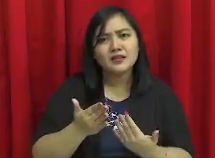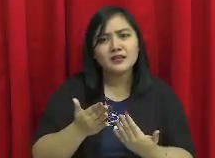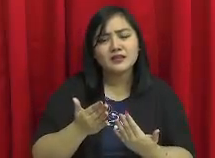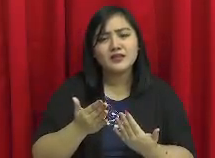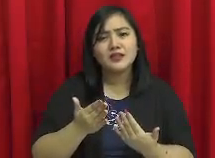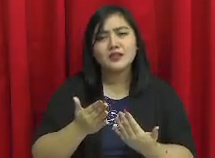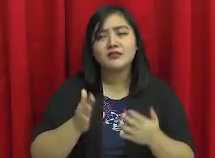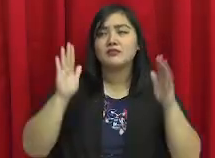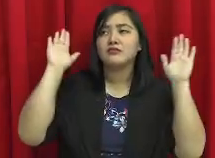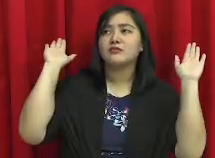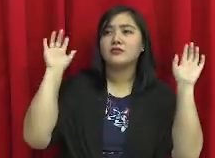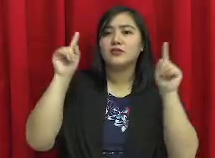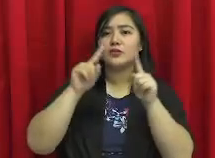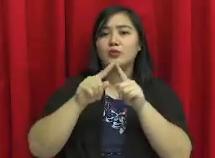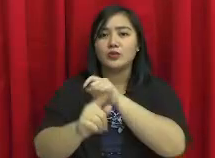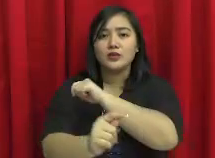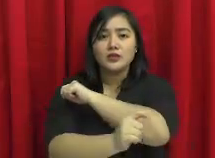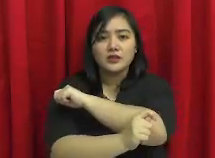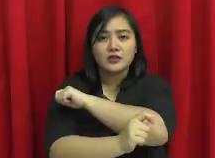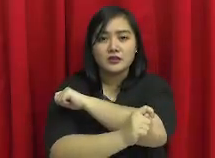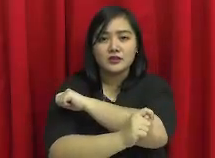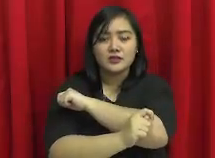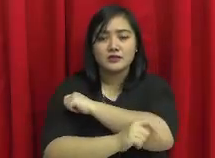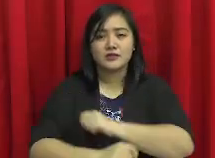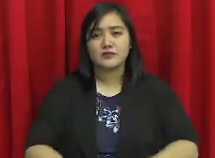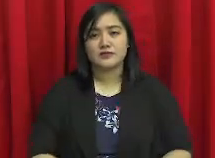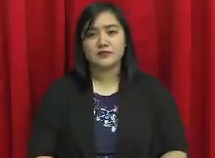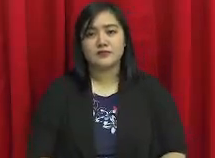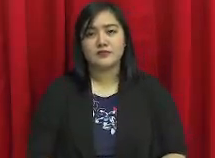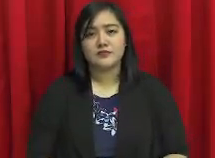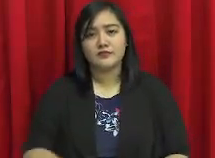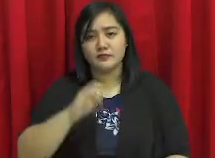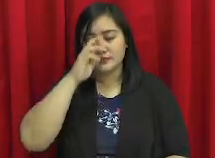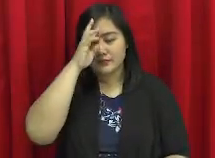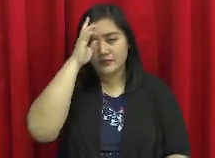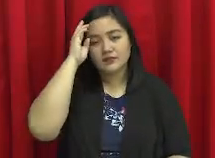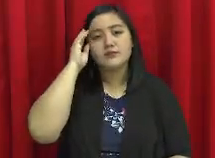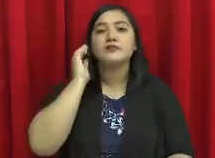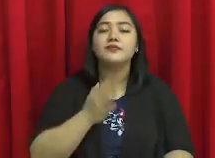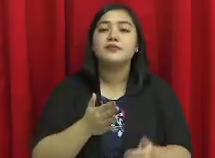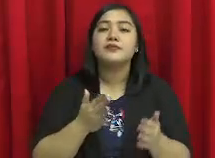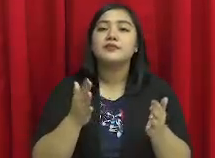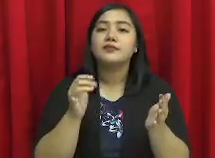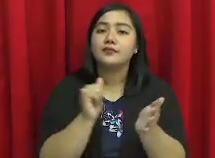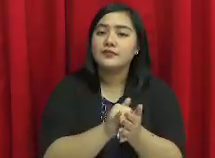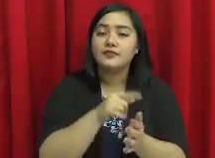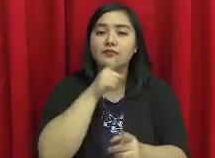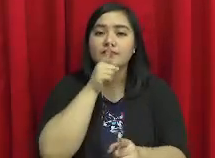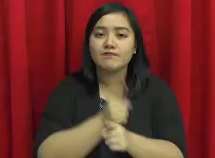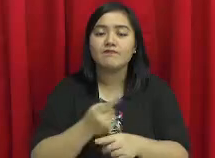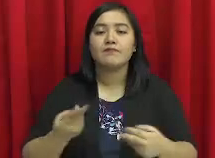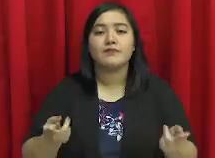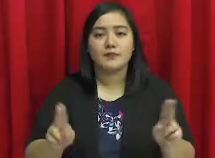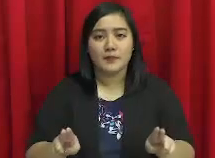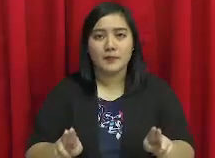niyo ba yung katotohanan sa storya po na ito? You see, that's the consequence